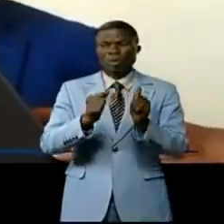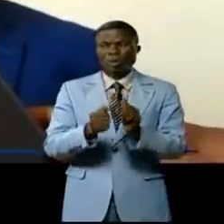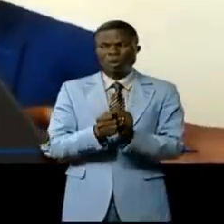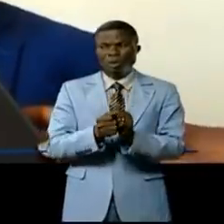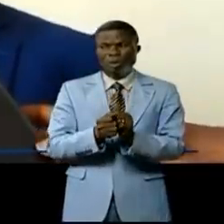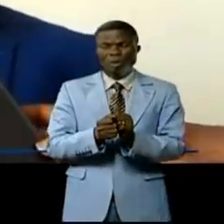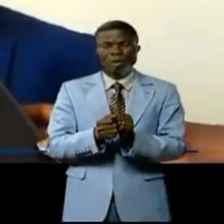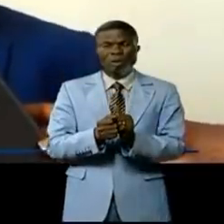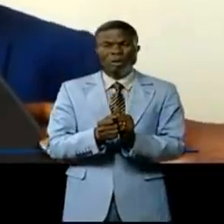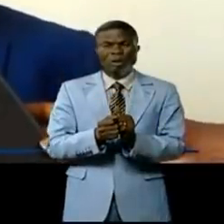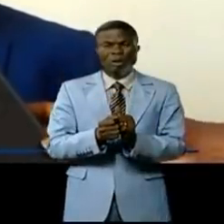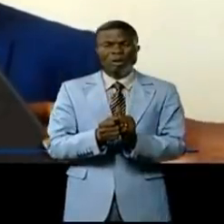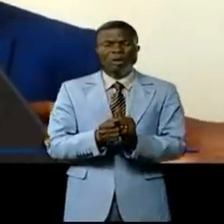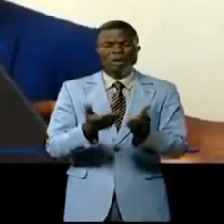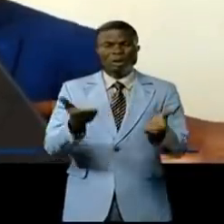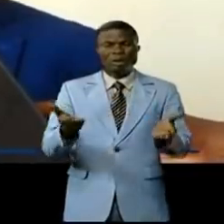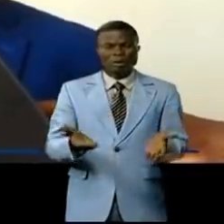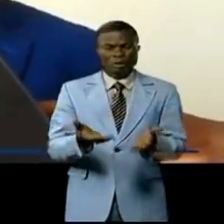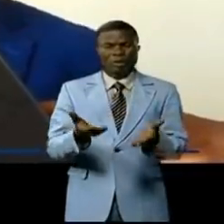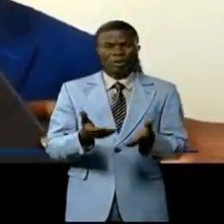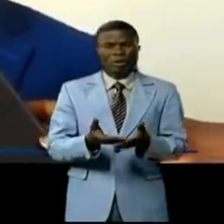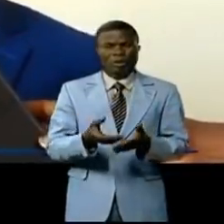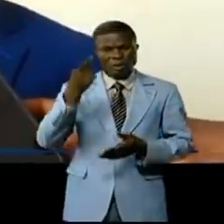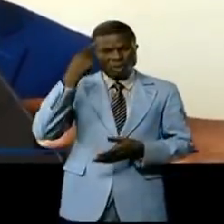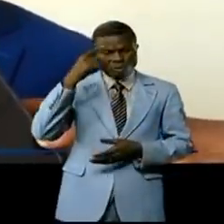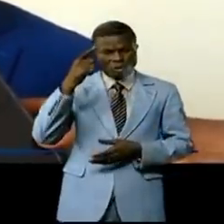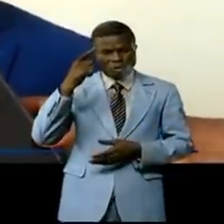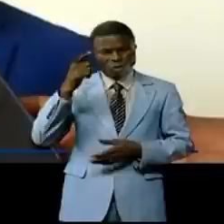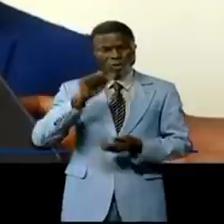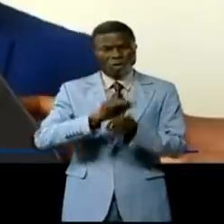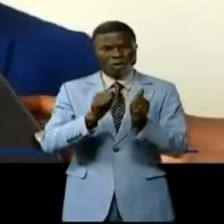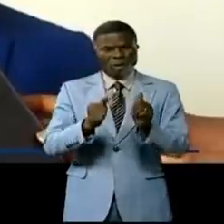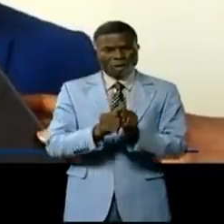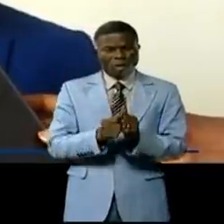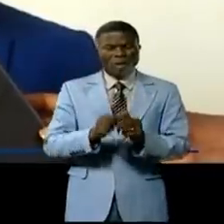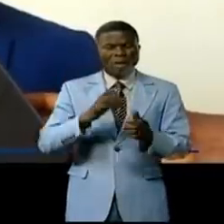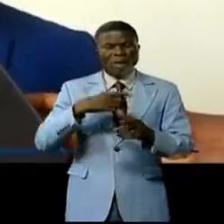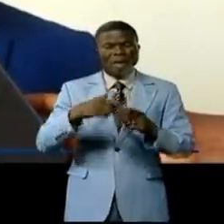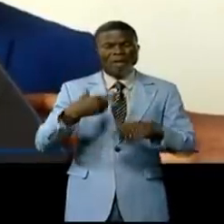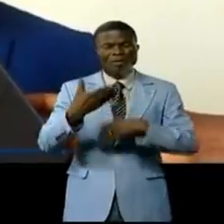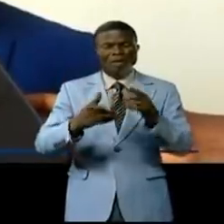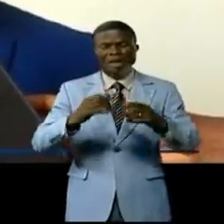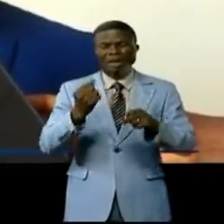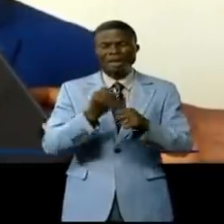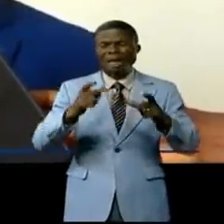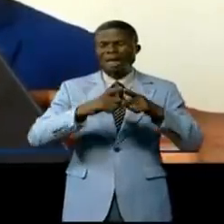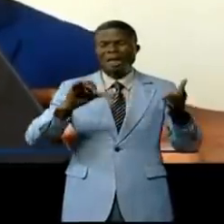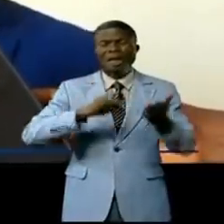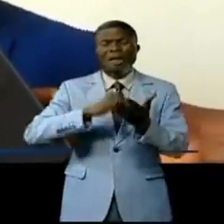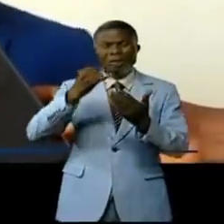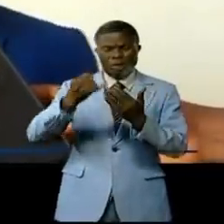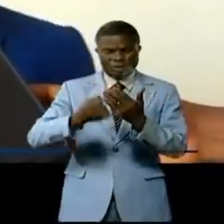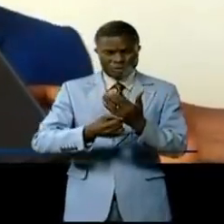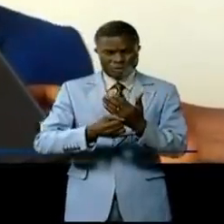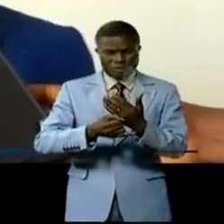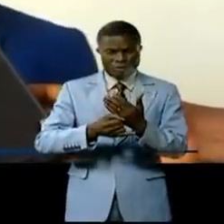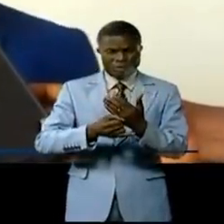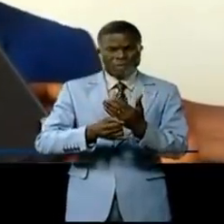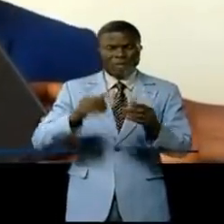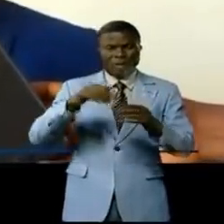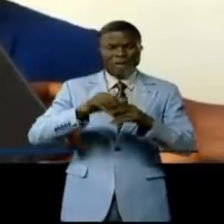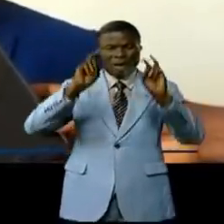comité consultatif, à présenter les grandes réalisations du projet dans la ville de